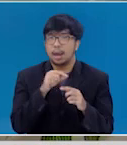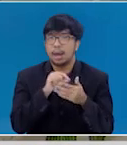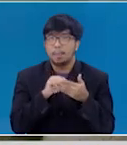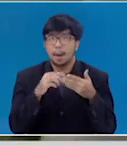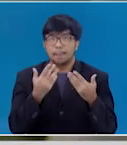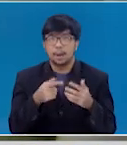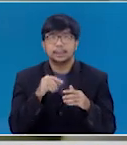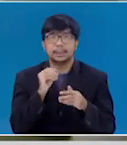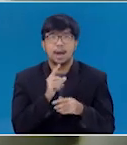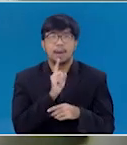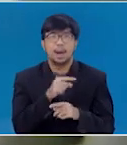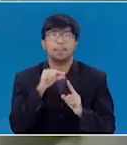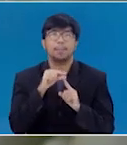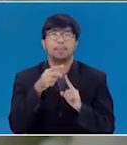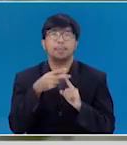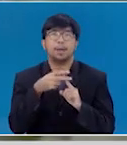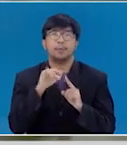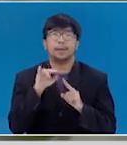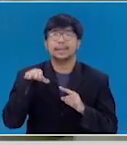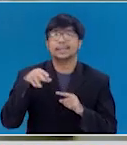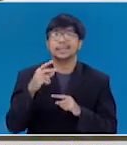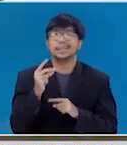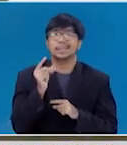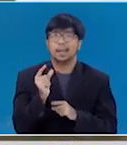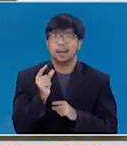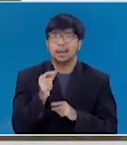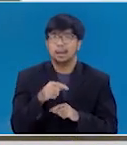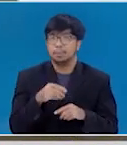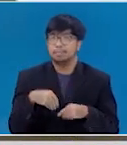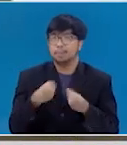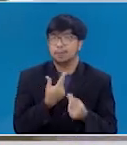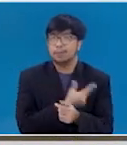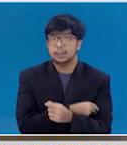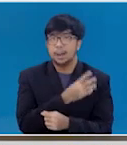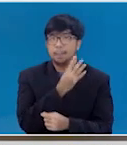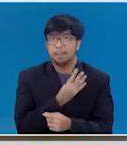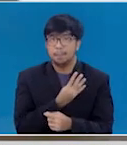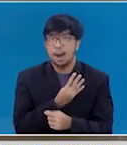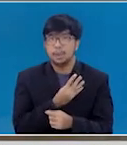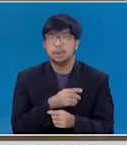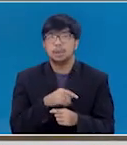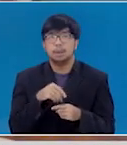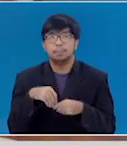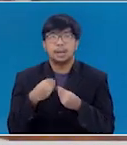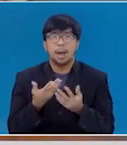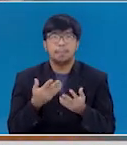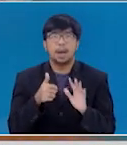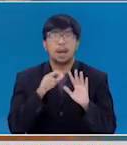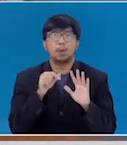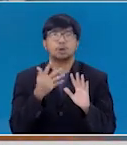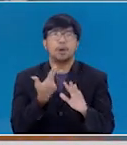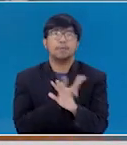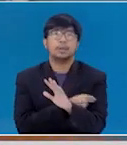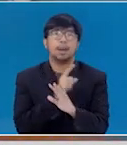yang tersedia saat ini adalah Pfizer. Pemberian vaksinasi COVID-19 dosis booster kedua diberikan dengan interval